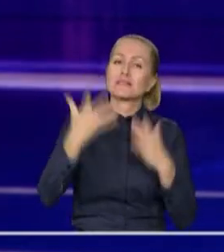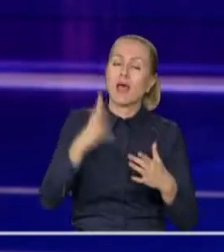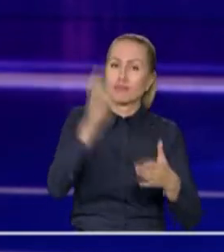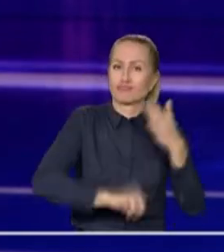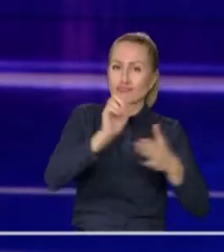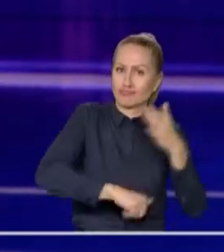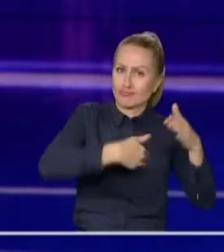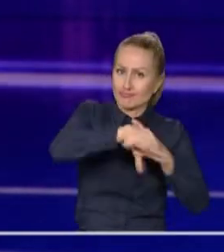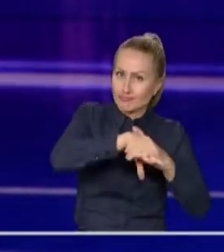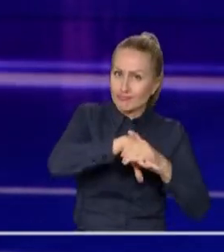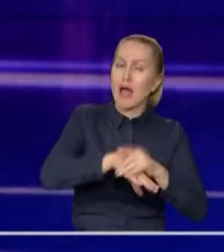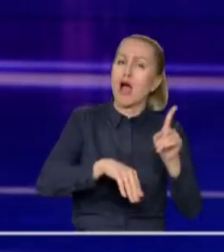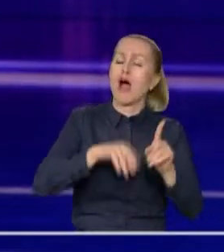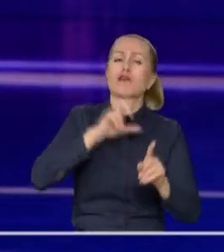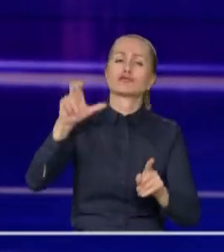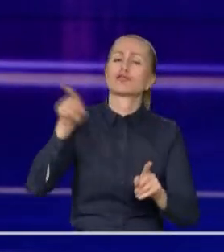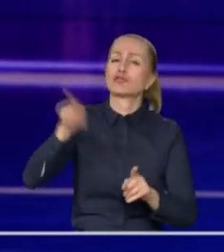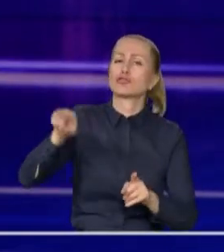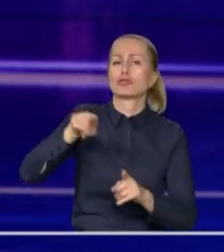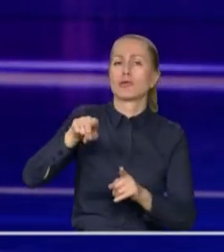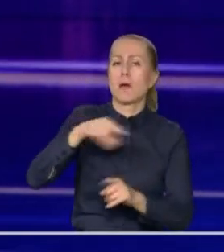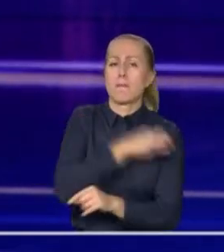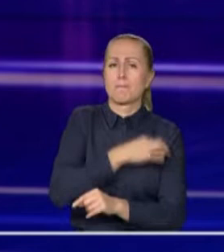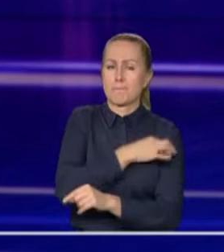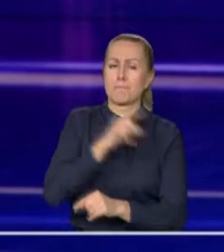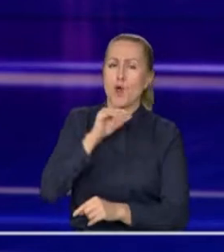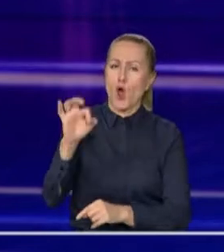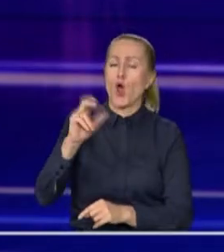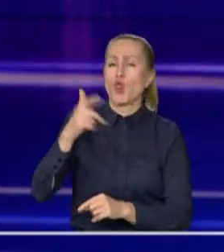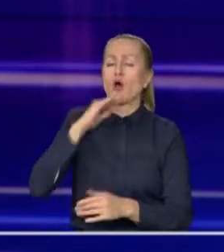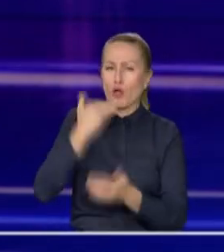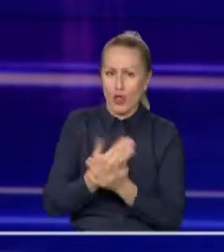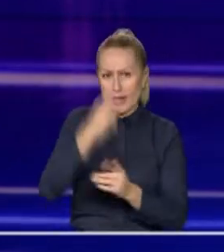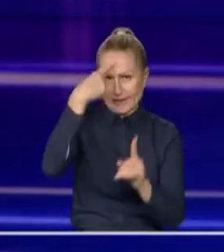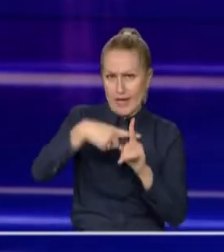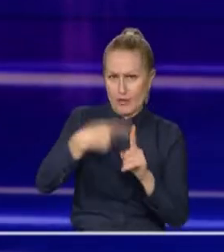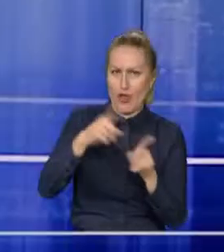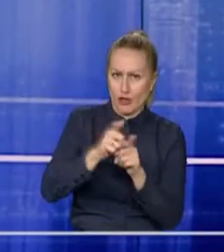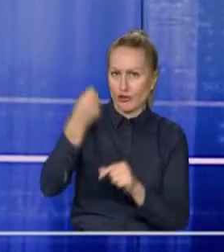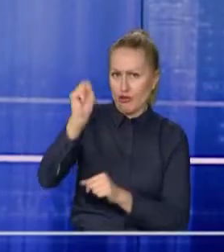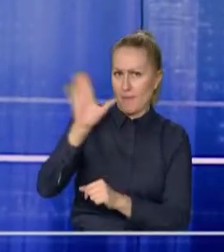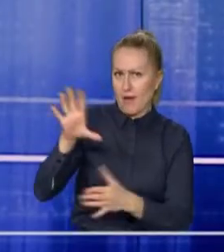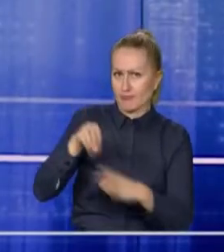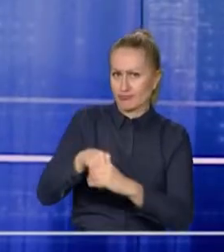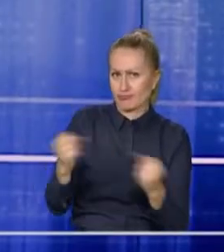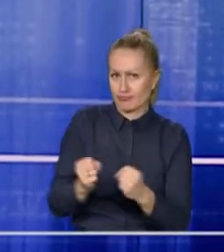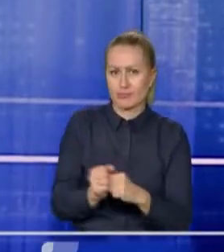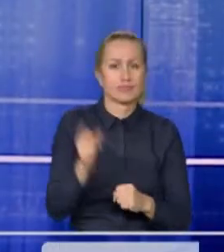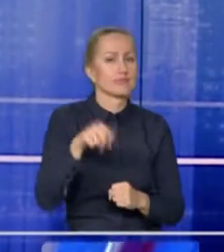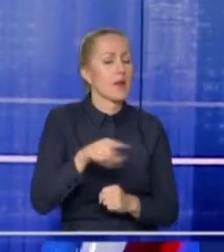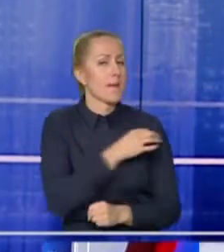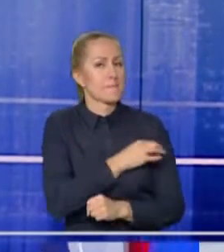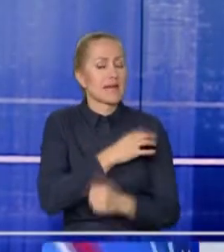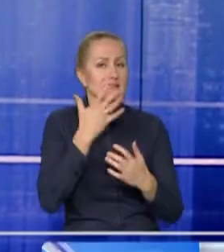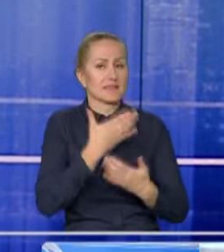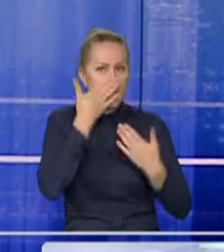opiłować ich z przywilejów, czy ta, która deklaruje się jako partia patriotyczna i katolicka? To jest partia, która się deklaruje, że w